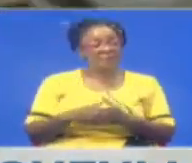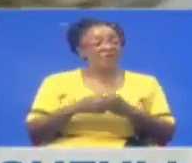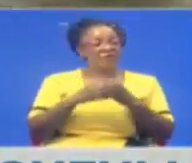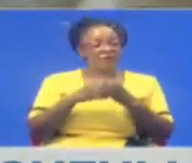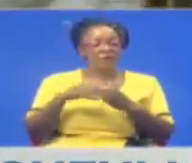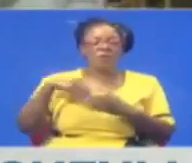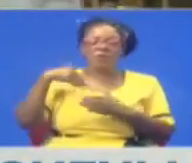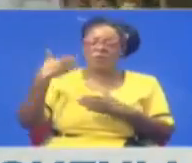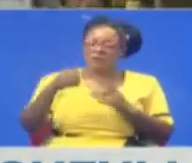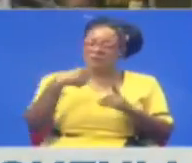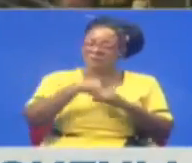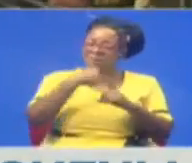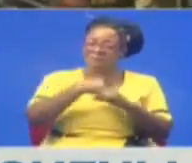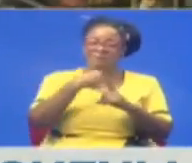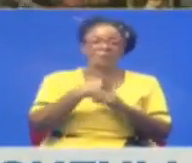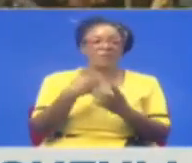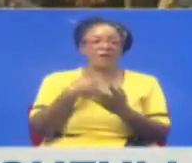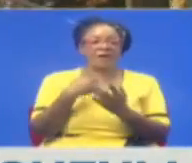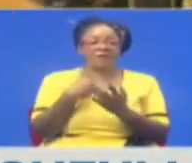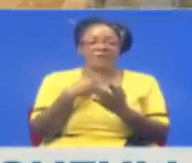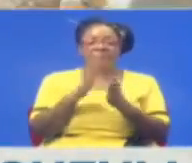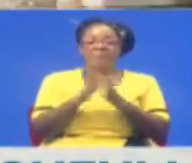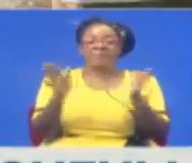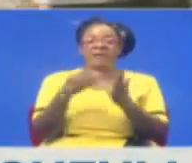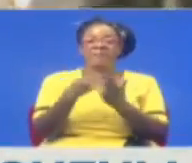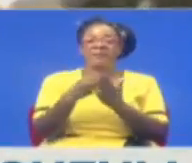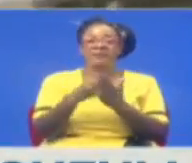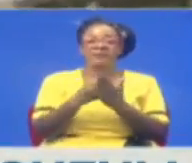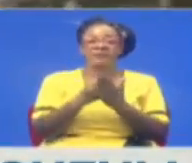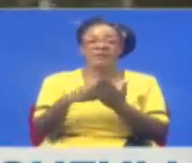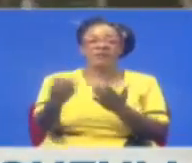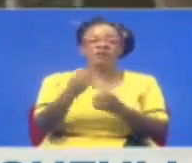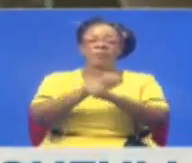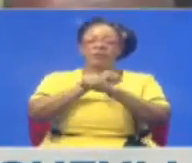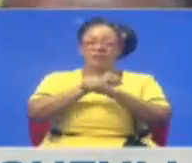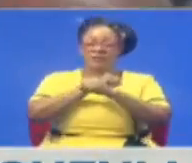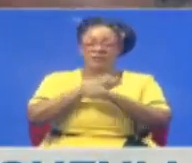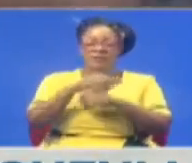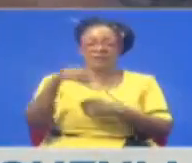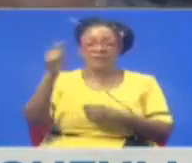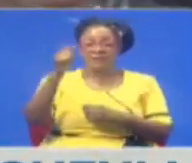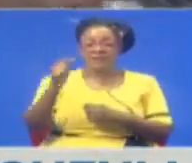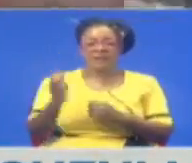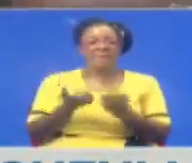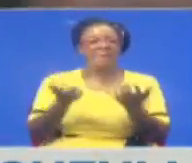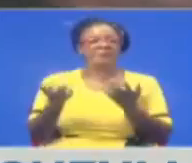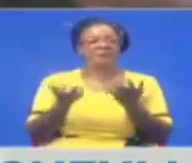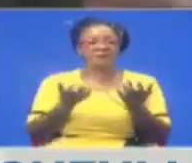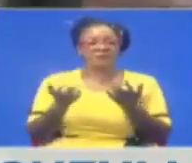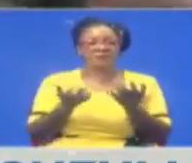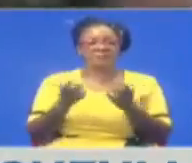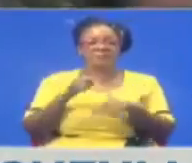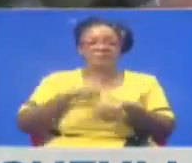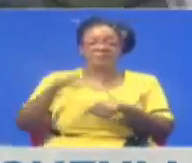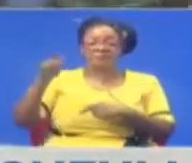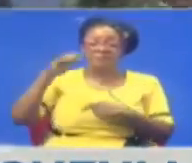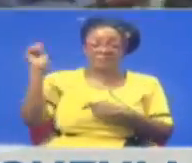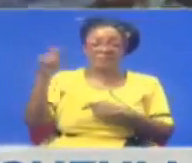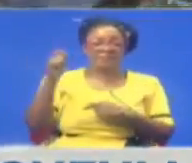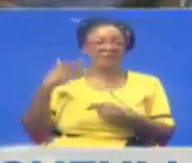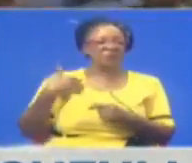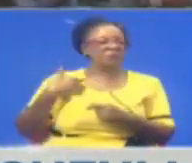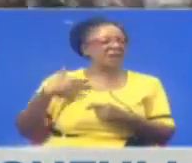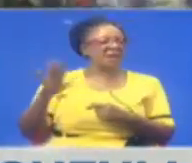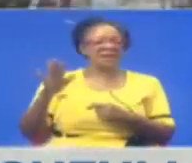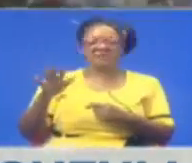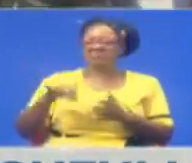mbele kuhifadhi fedha za umma na kulinda biashara za Watanzania. Alipokuwa rais, hakupenda kusafiri